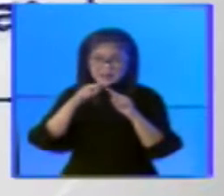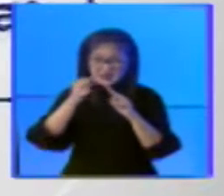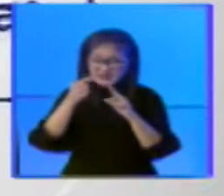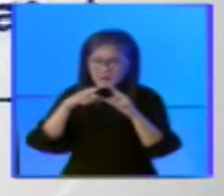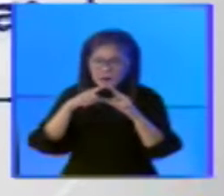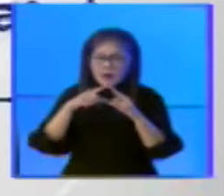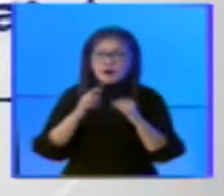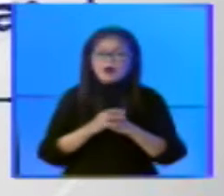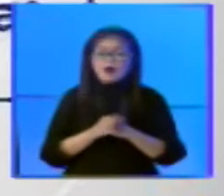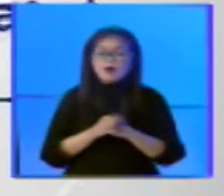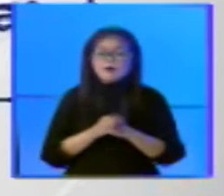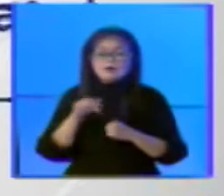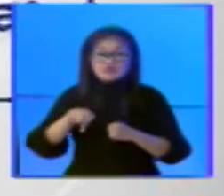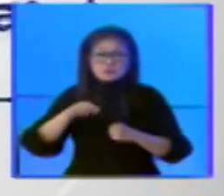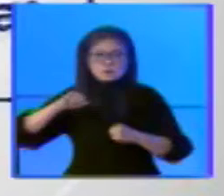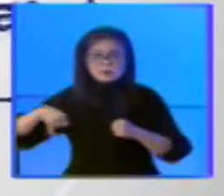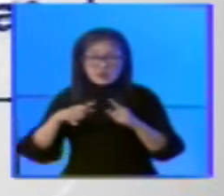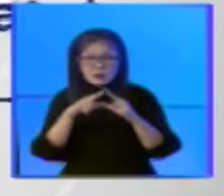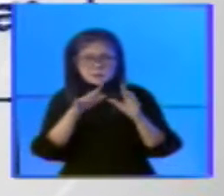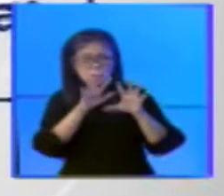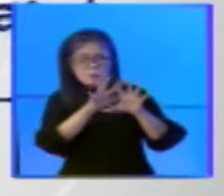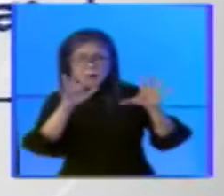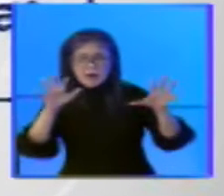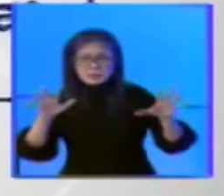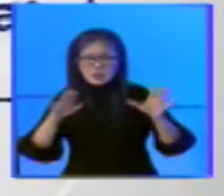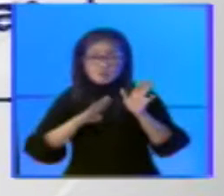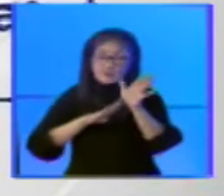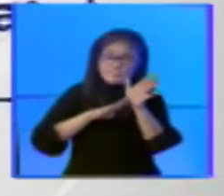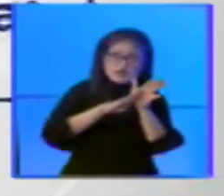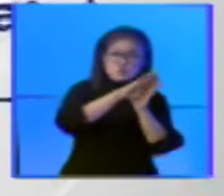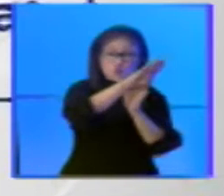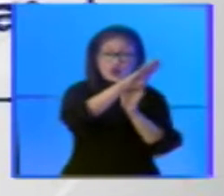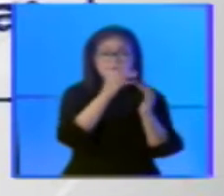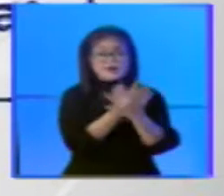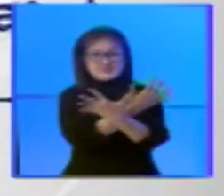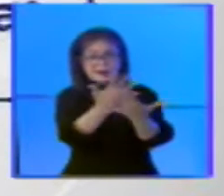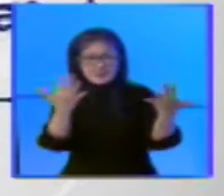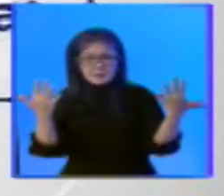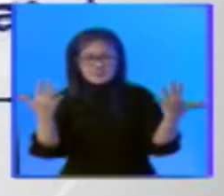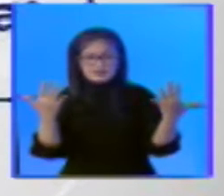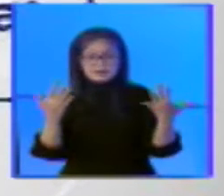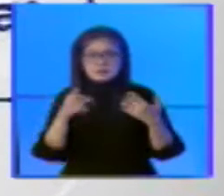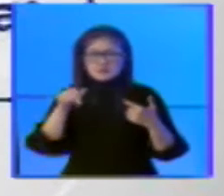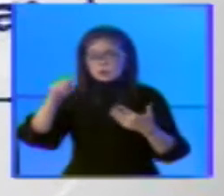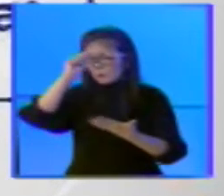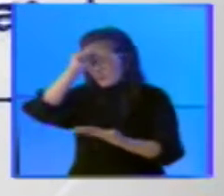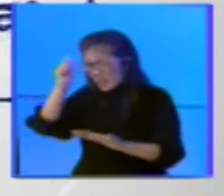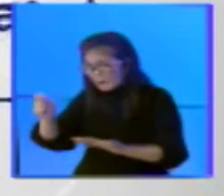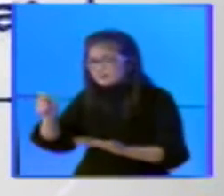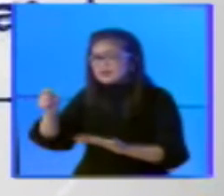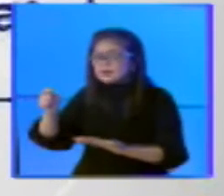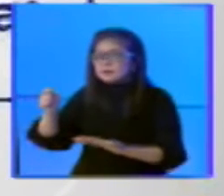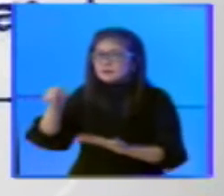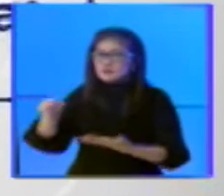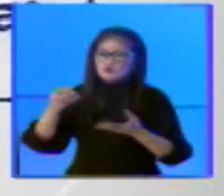biasa di berbagai bidang yang bermanfaat bagi kemajuan dan kemakmuran bangsa lalu pengabdian dan pengorbanannya di bidang sosial